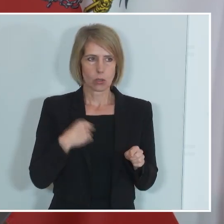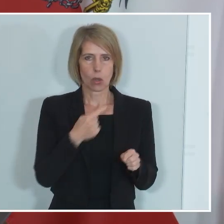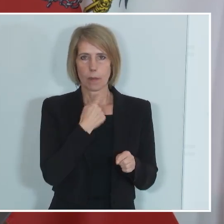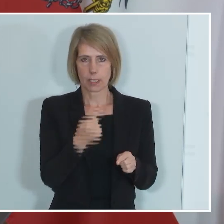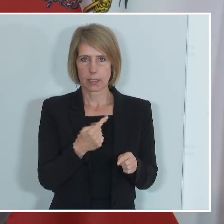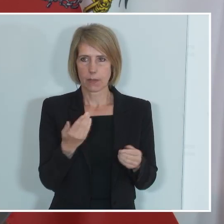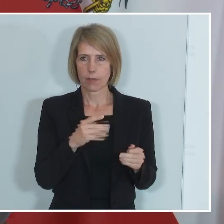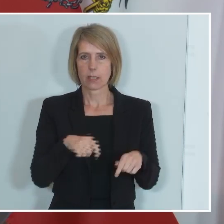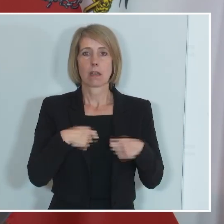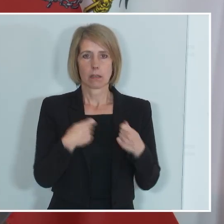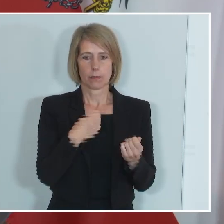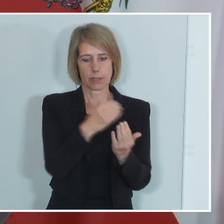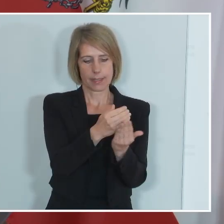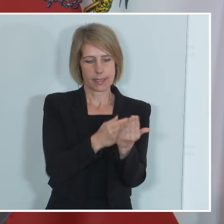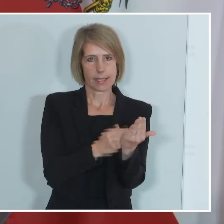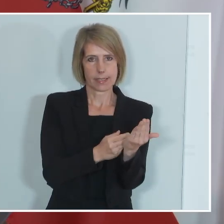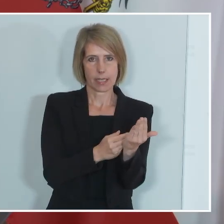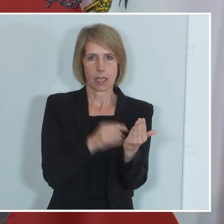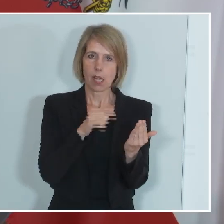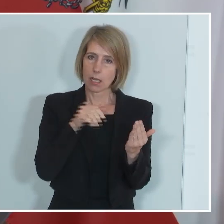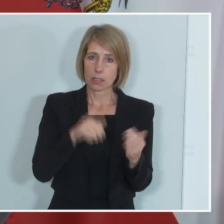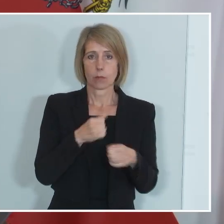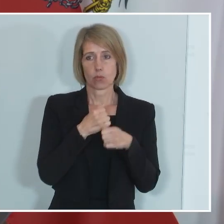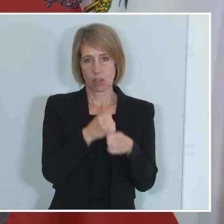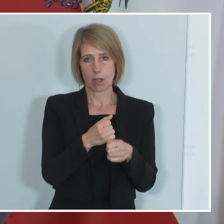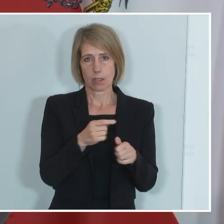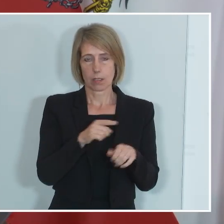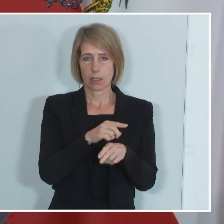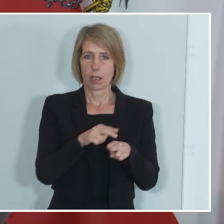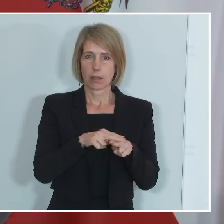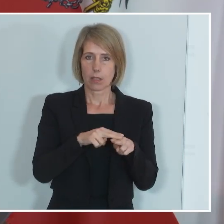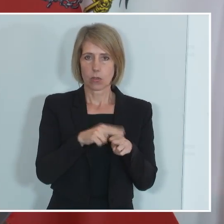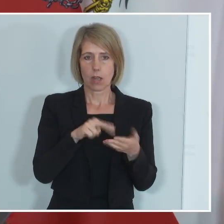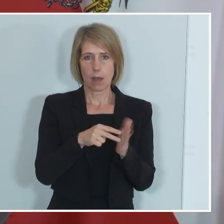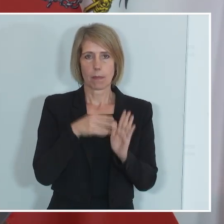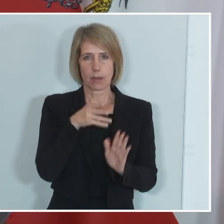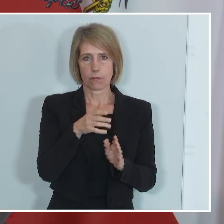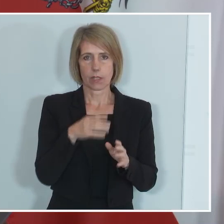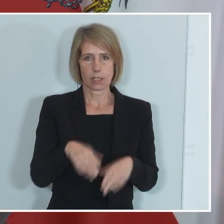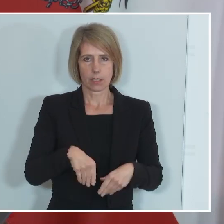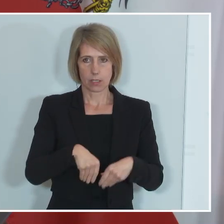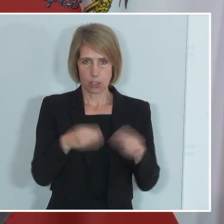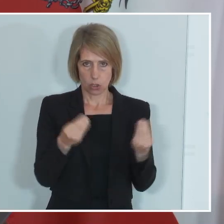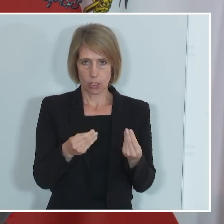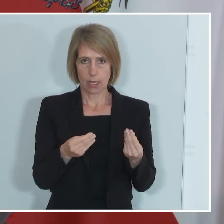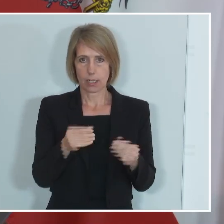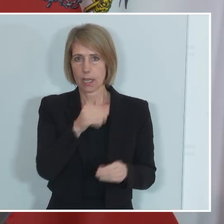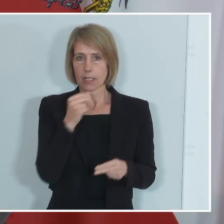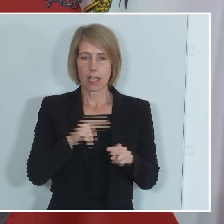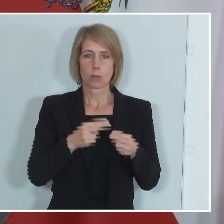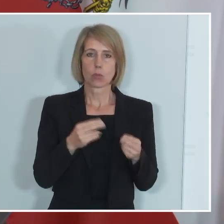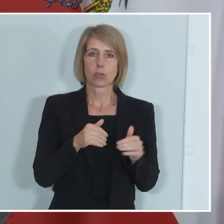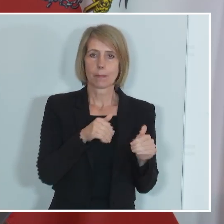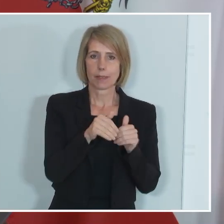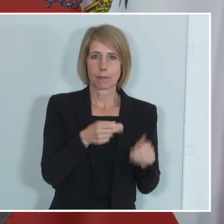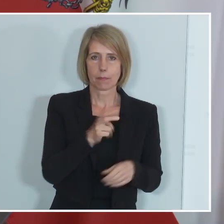dass es hier Gesetze gibt, an die man sich zu halten hat, wenn ein nationaler Plan erstellt wird. Und die heißen in dem Fall Bundesministeriengesetz,